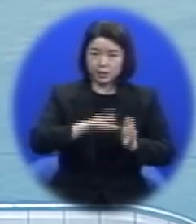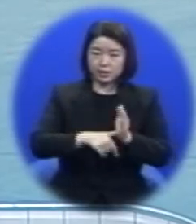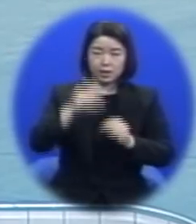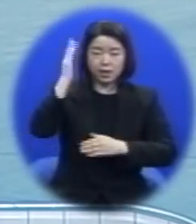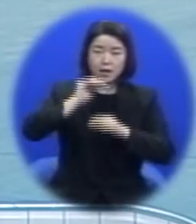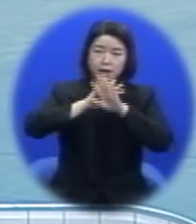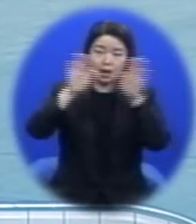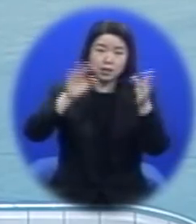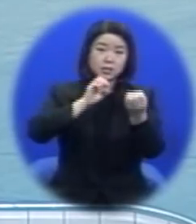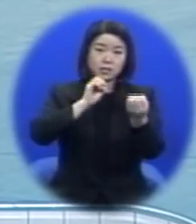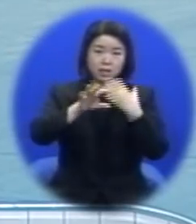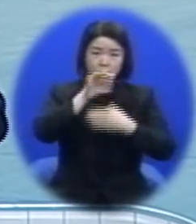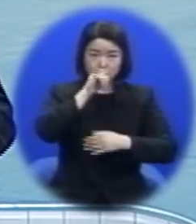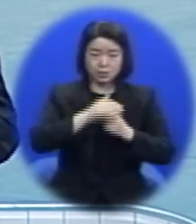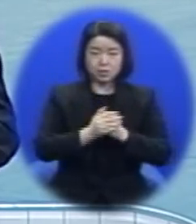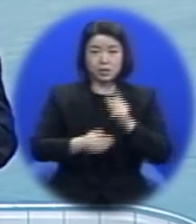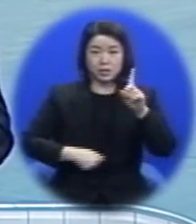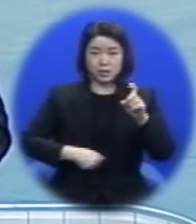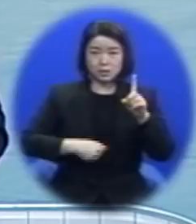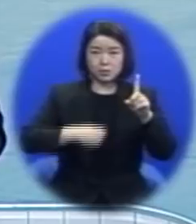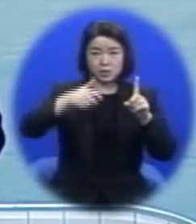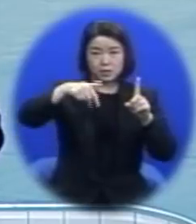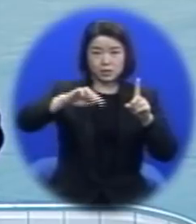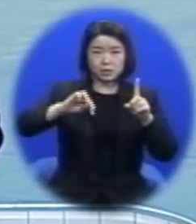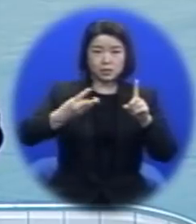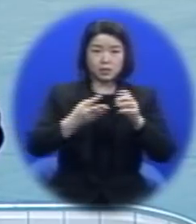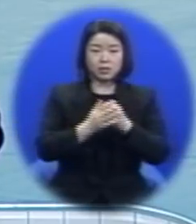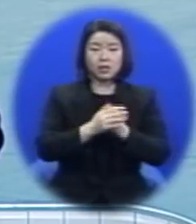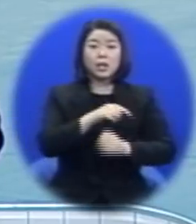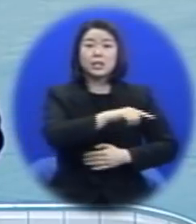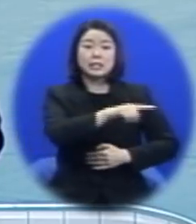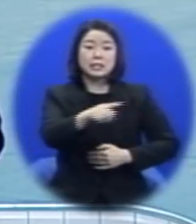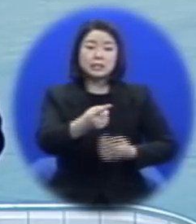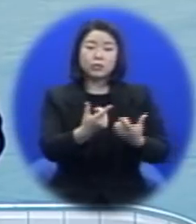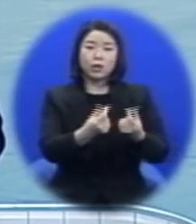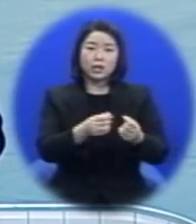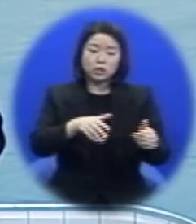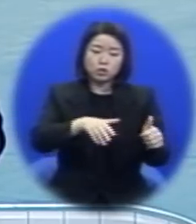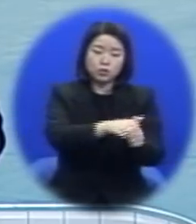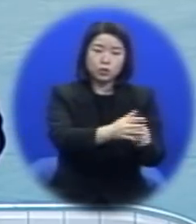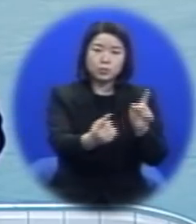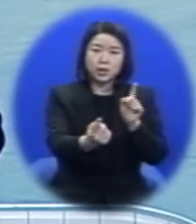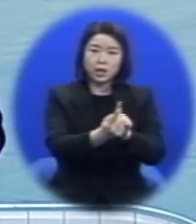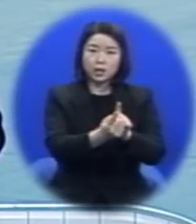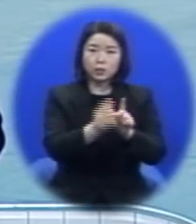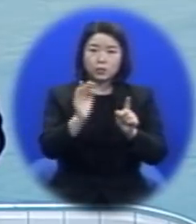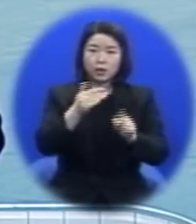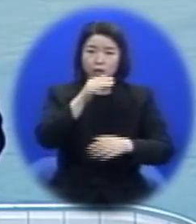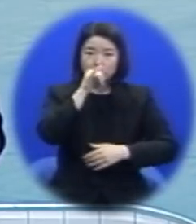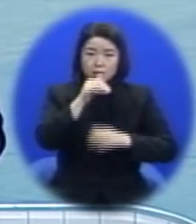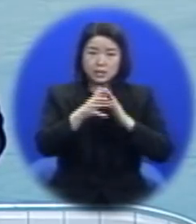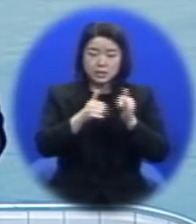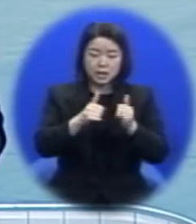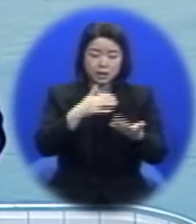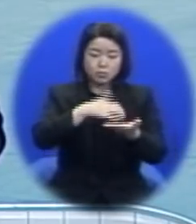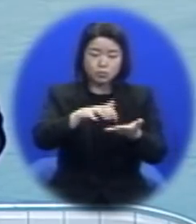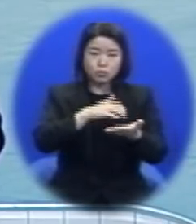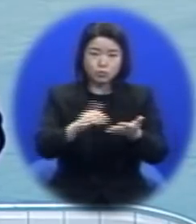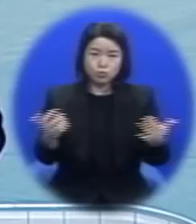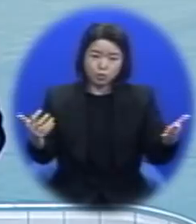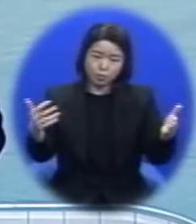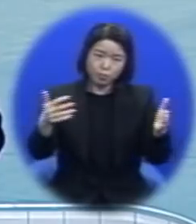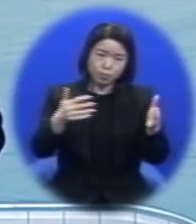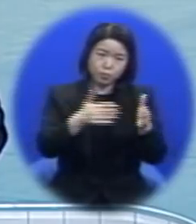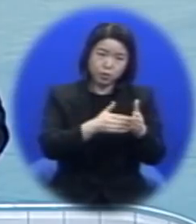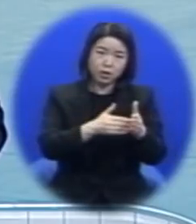들립니다. 11절에 보면 그들과 같이 죽임을 당하기로 되어 있는 사람의 수가 차기까지